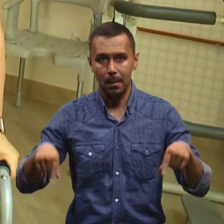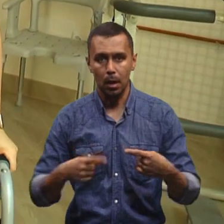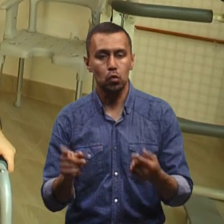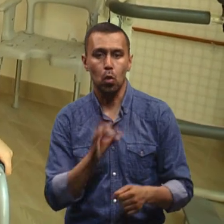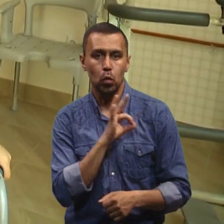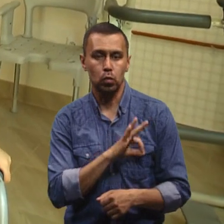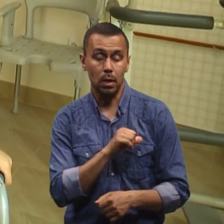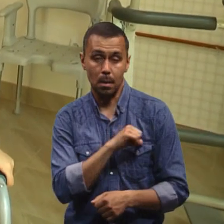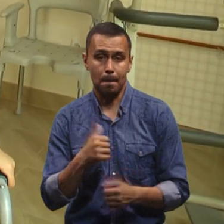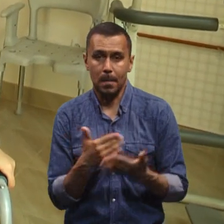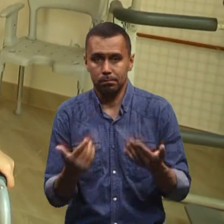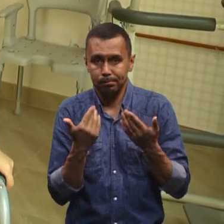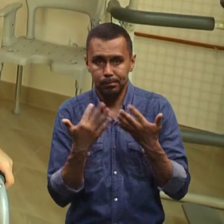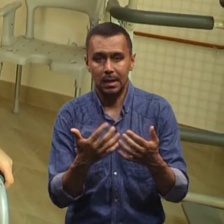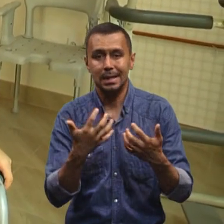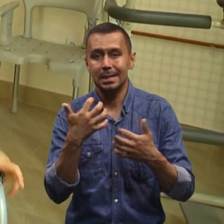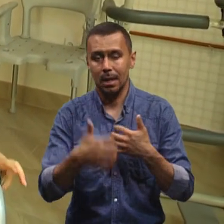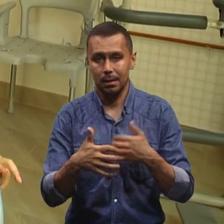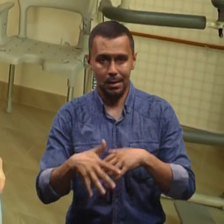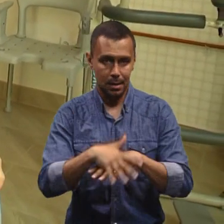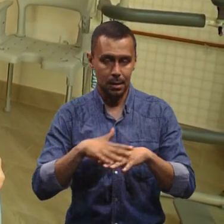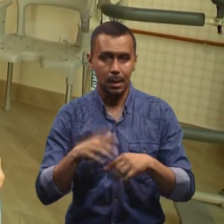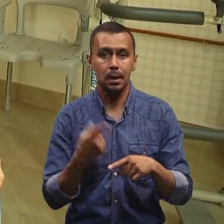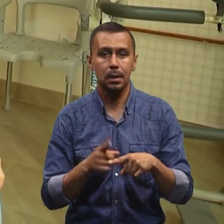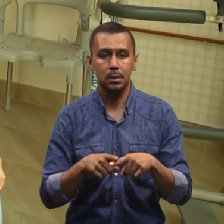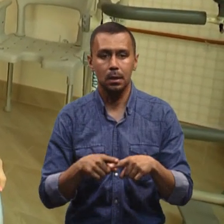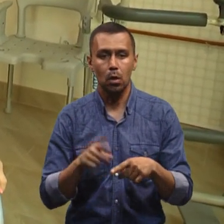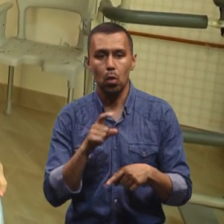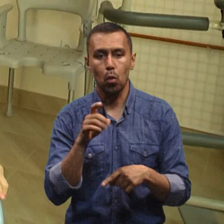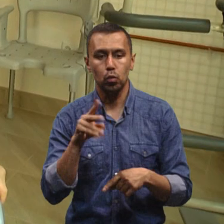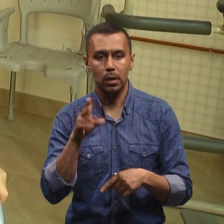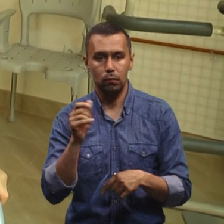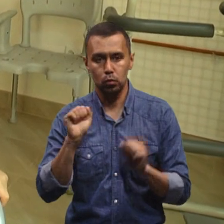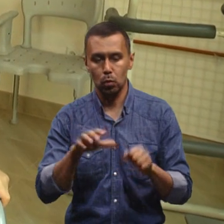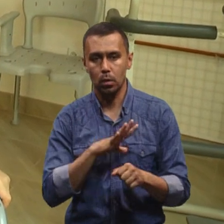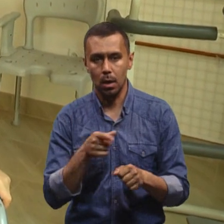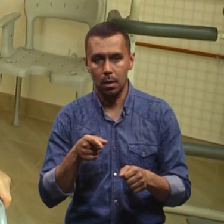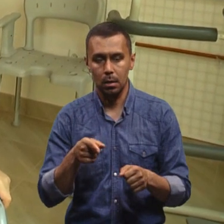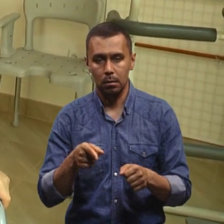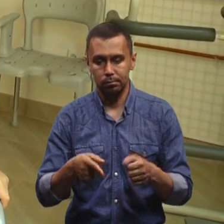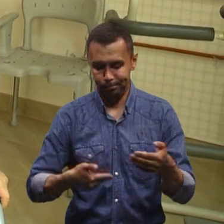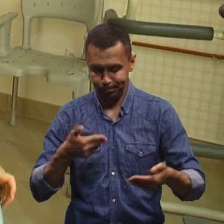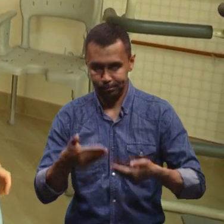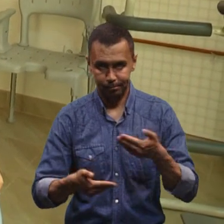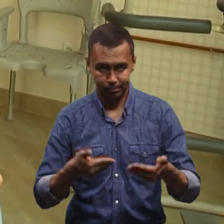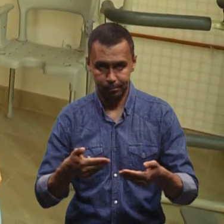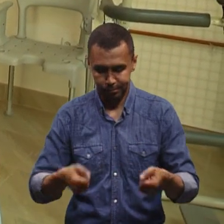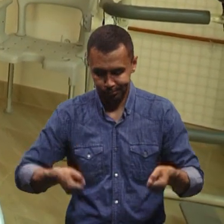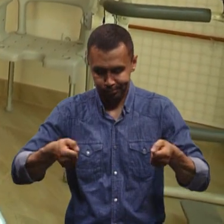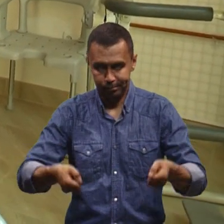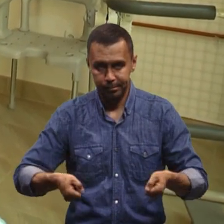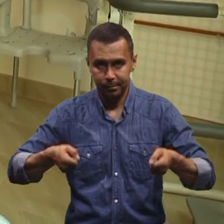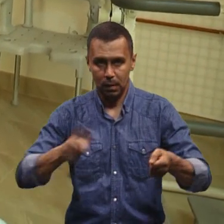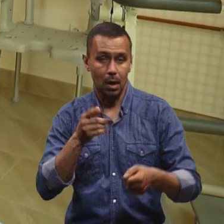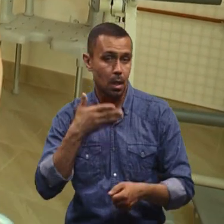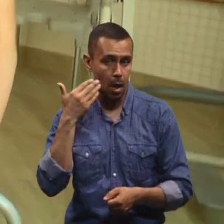що користуються найбільшим попитом серед населення. Це ходунки. Вони можуть бути як крокуючими, так і переставними. Нова модель.